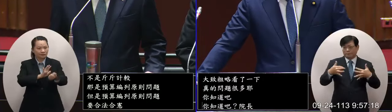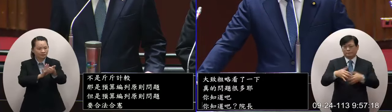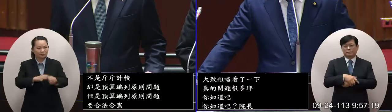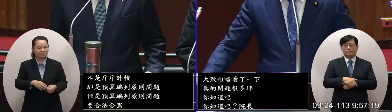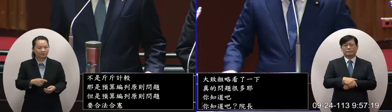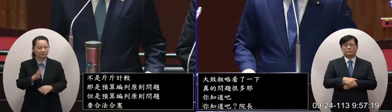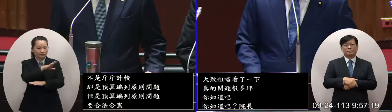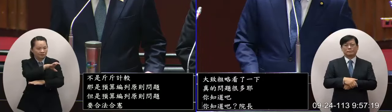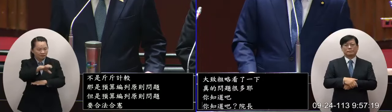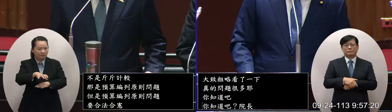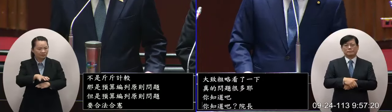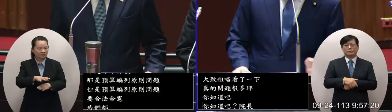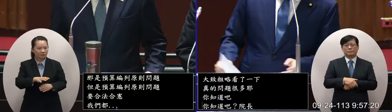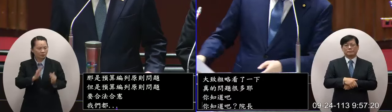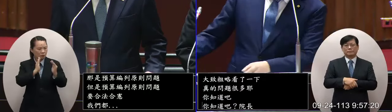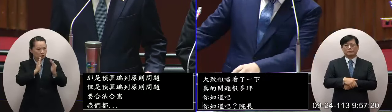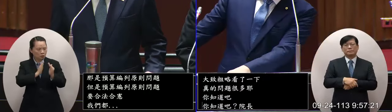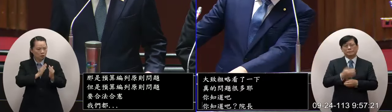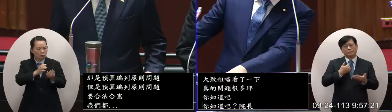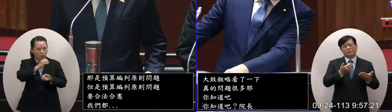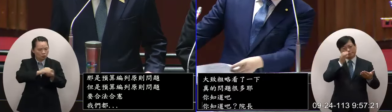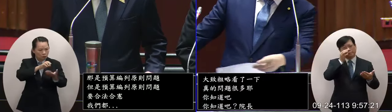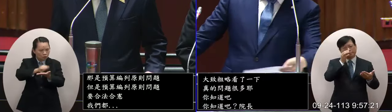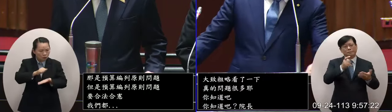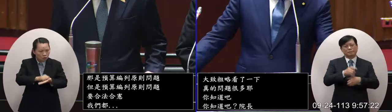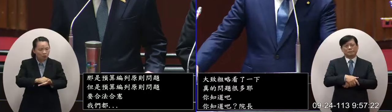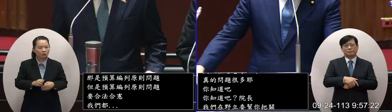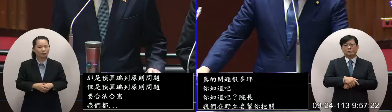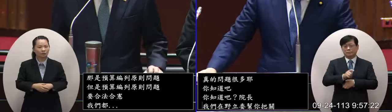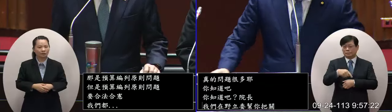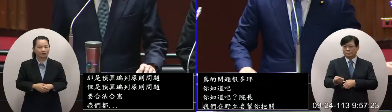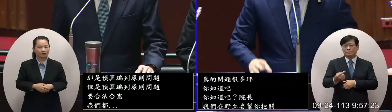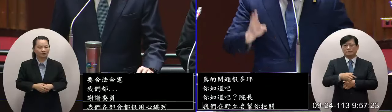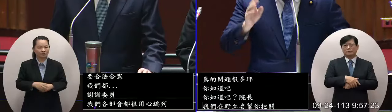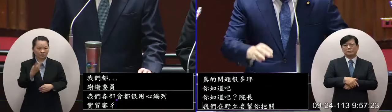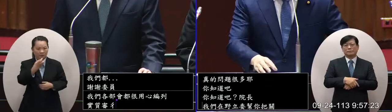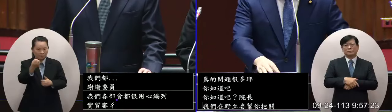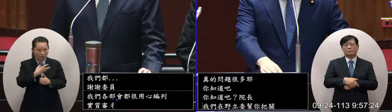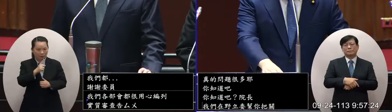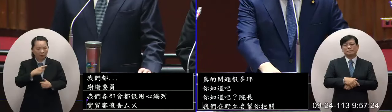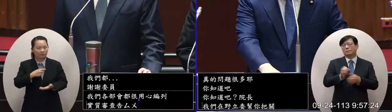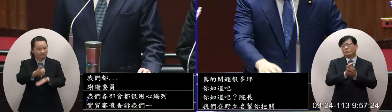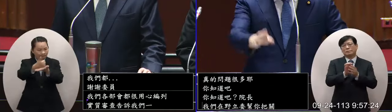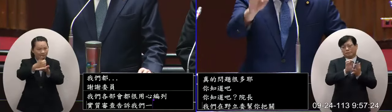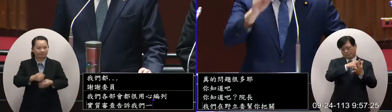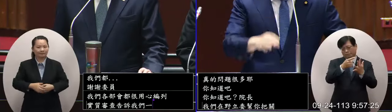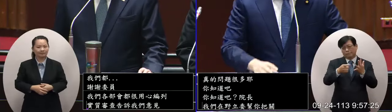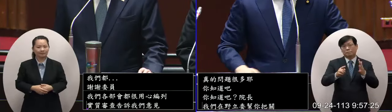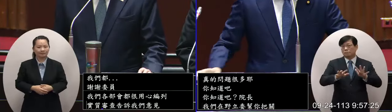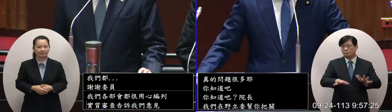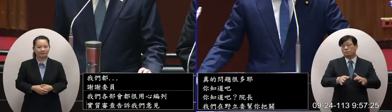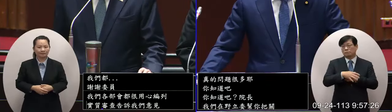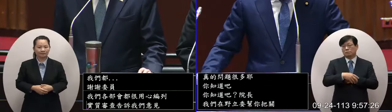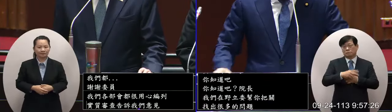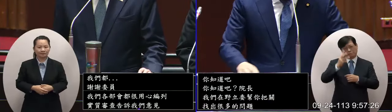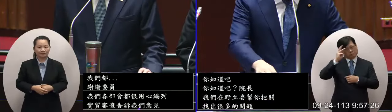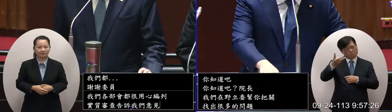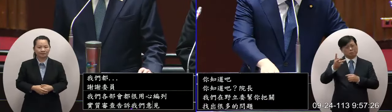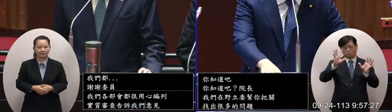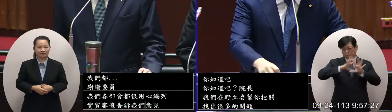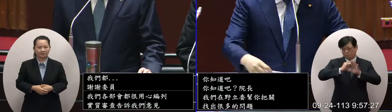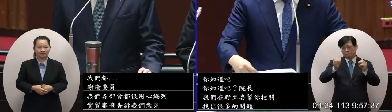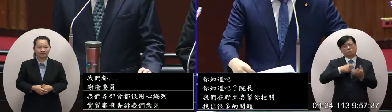谢我们各个部会都很用心编列， 来来，我跟你讲， 实时审查，告诉我们的意见，我们都会尊重。 来，没关系，我们一个一个讲。我真的今天我讲3天3夜讲